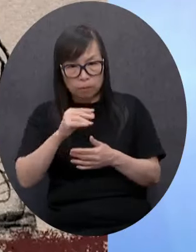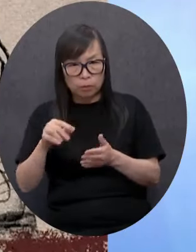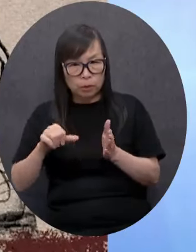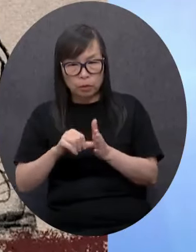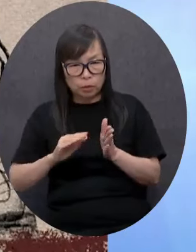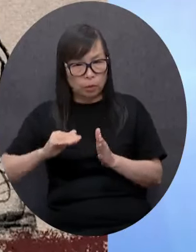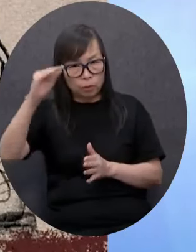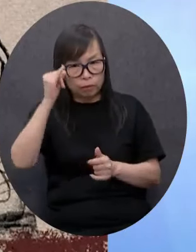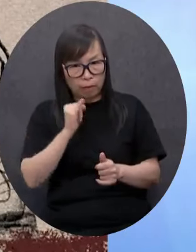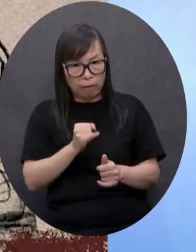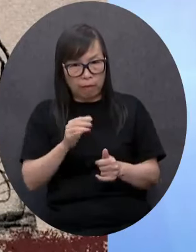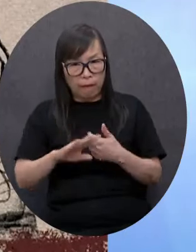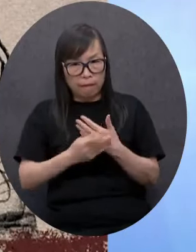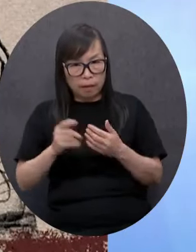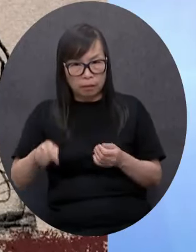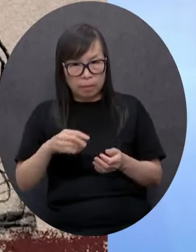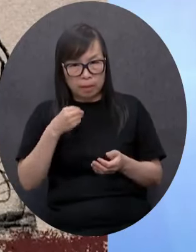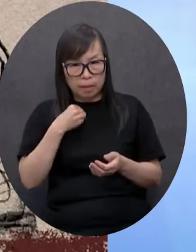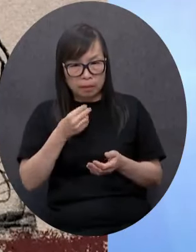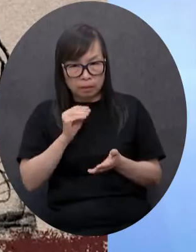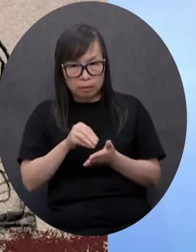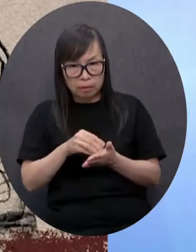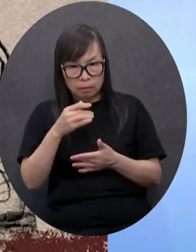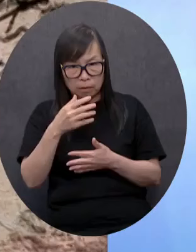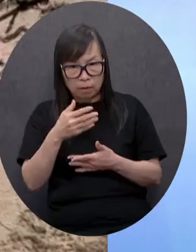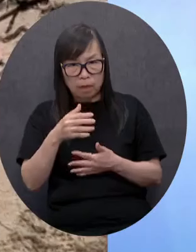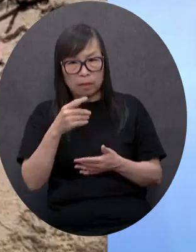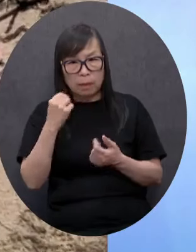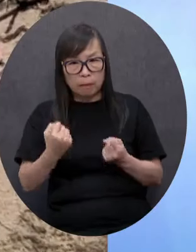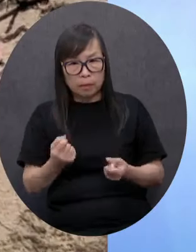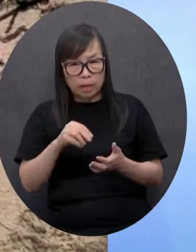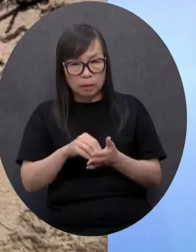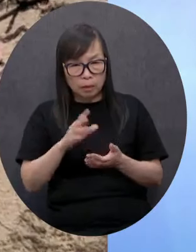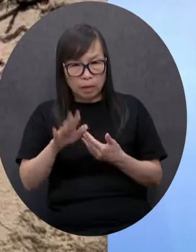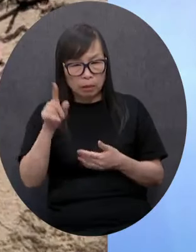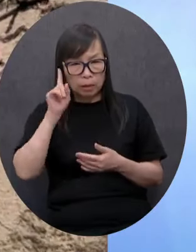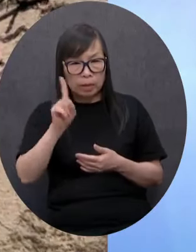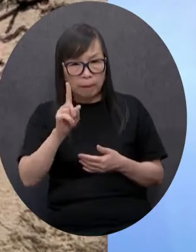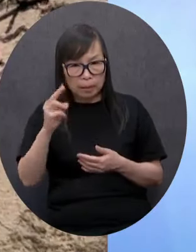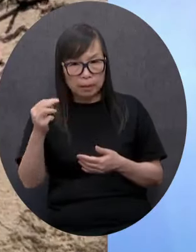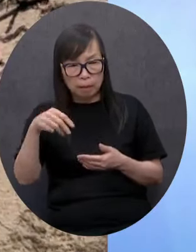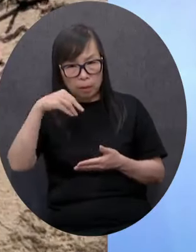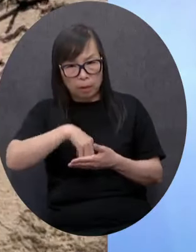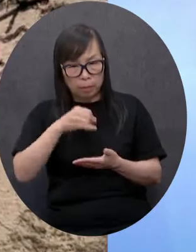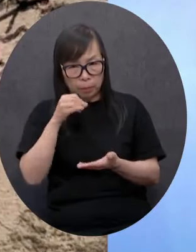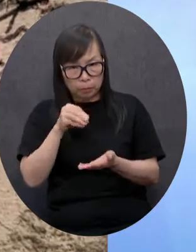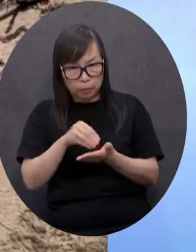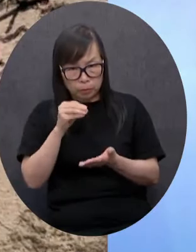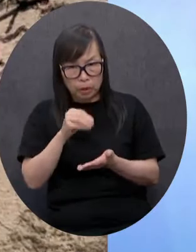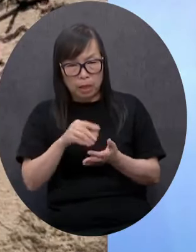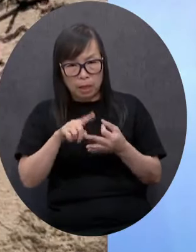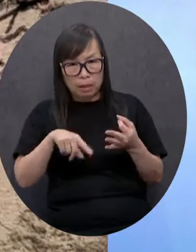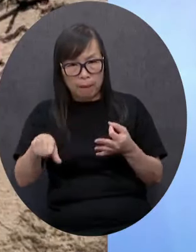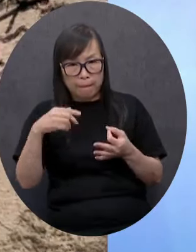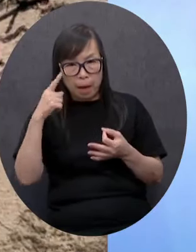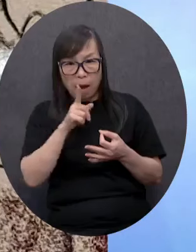高刑罚。法官未有定出判刑日期，但一般会在裁决后120日内判刑。亨特的爸爸美